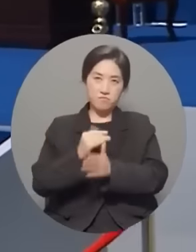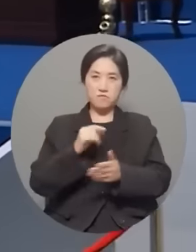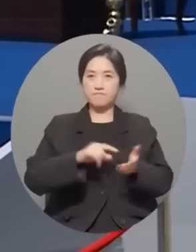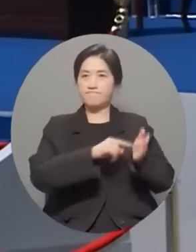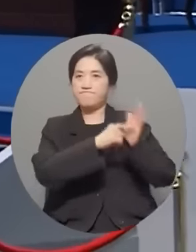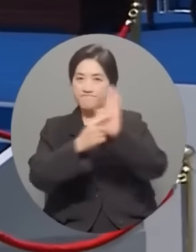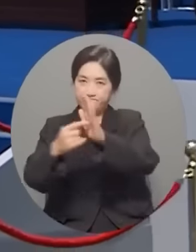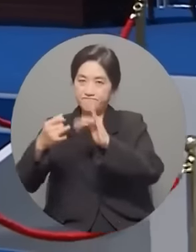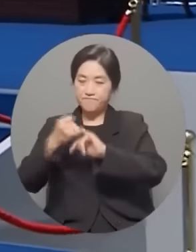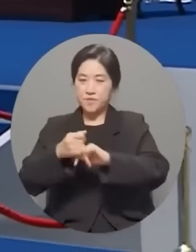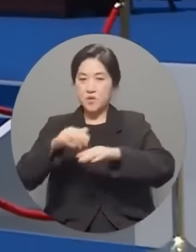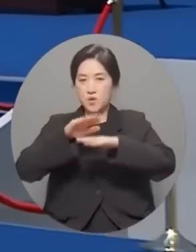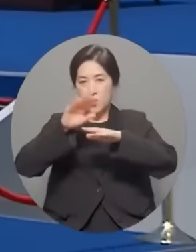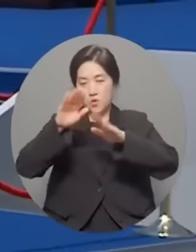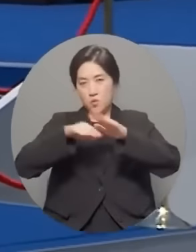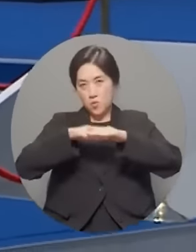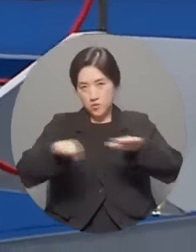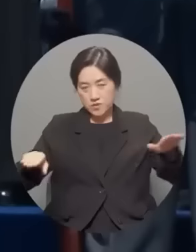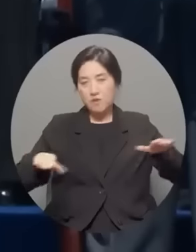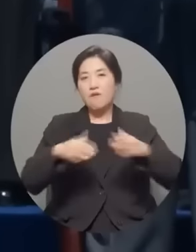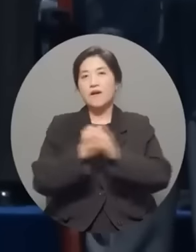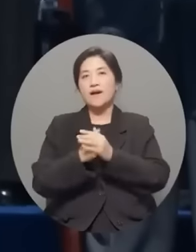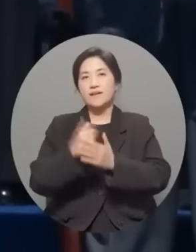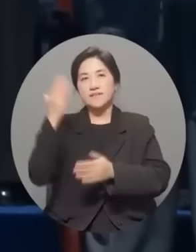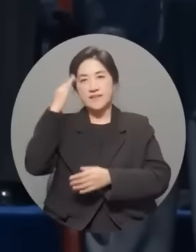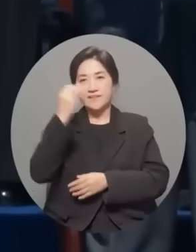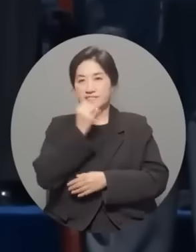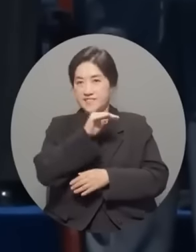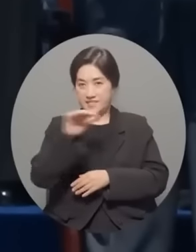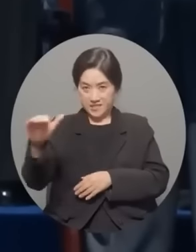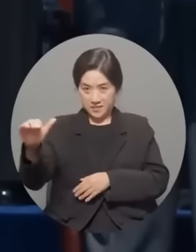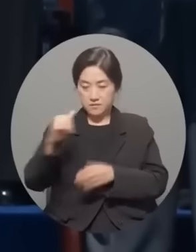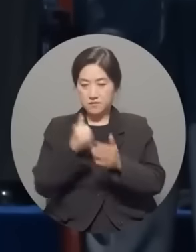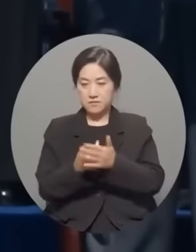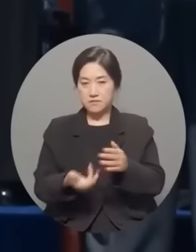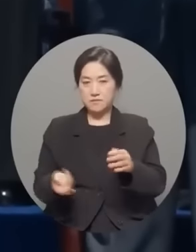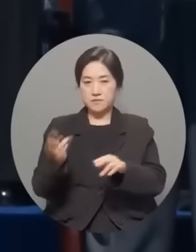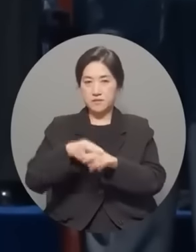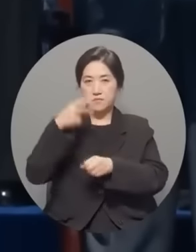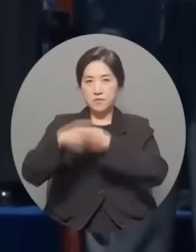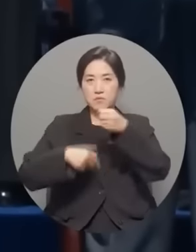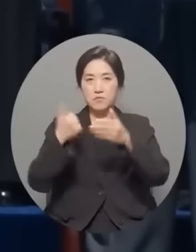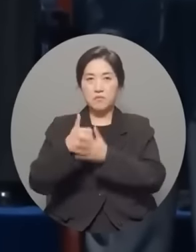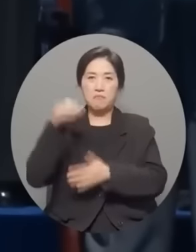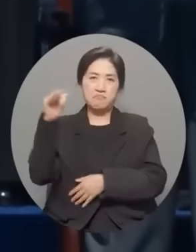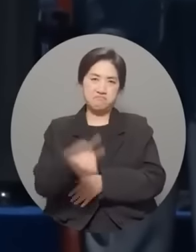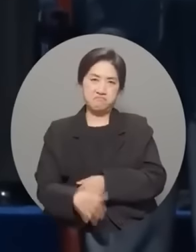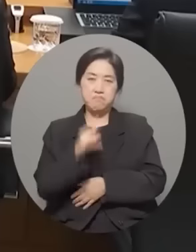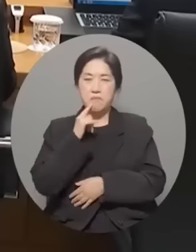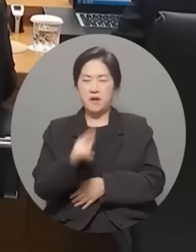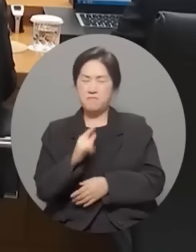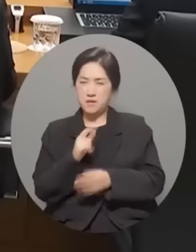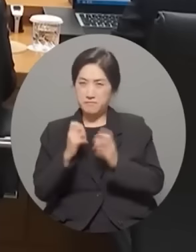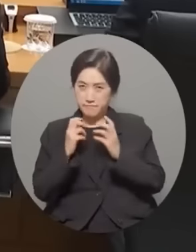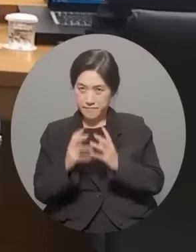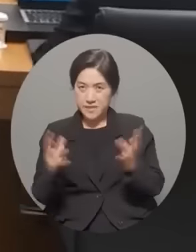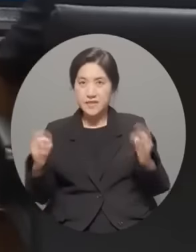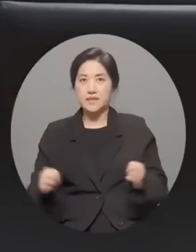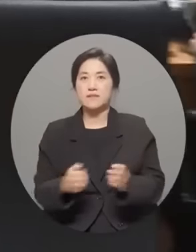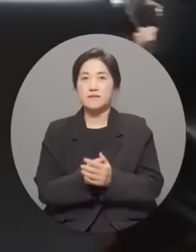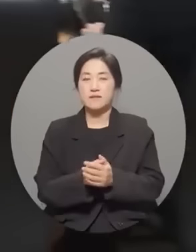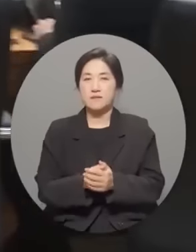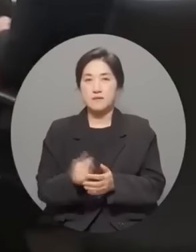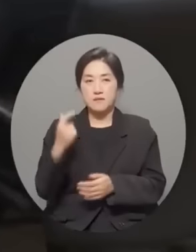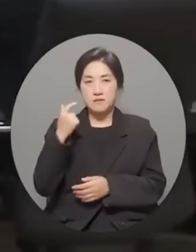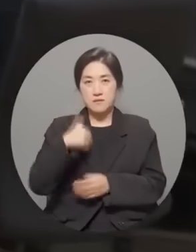내세웠던 공정과 상식의 가치는 재임 2년간 퇴색했다는 지적이 끊이지 않았습니다. 다수